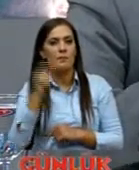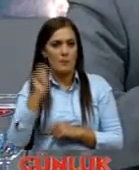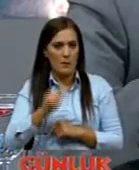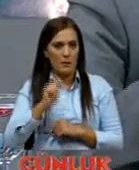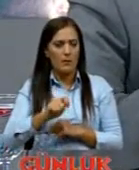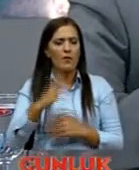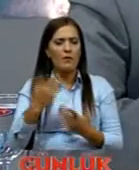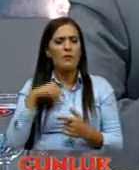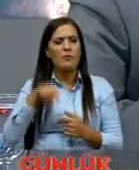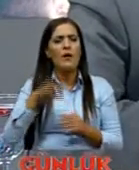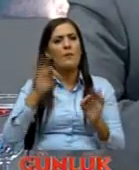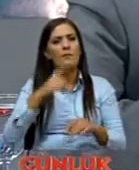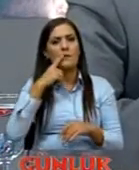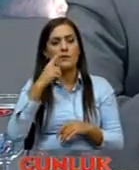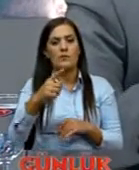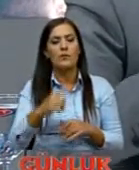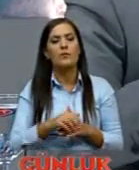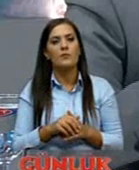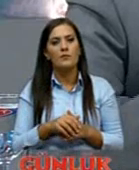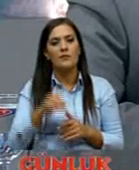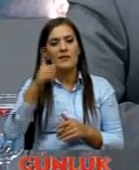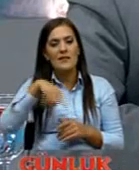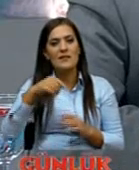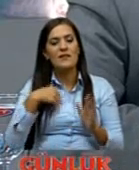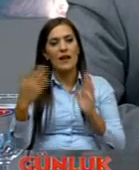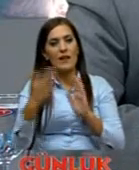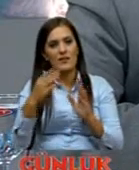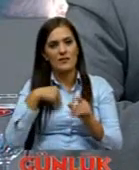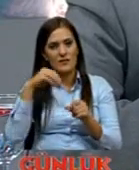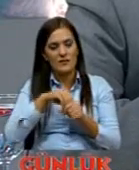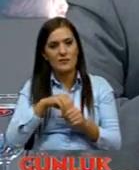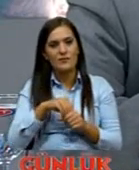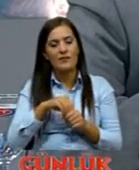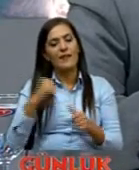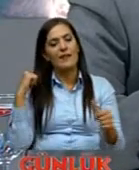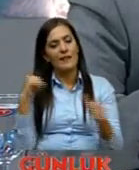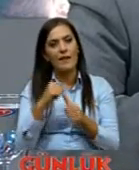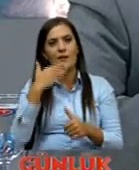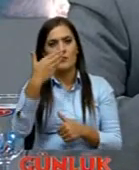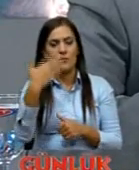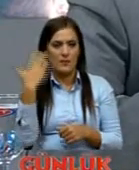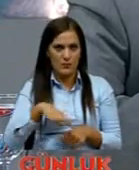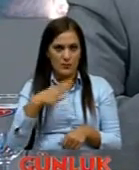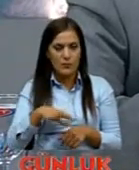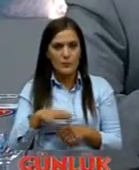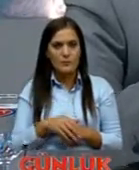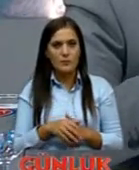Ve ben hep şunu söylüyorum, sizin aracılığınızla da tekrar yenilemek istiyorum.